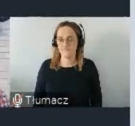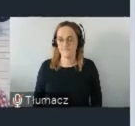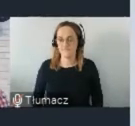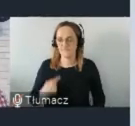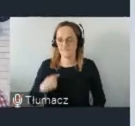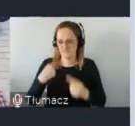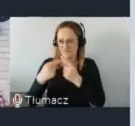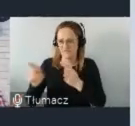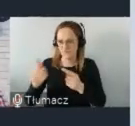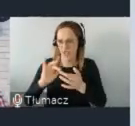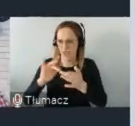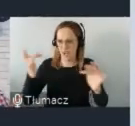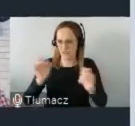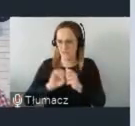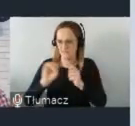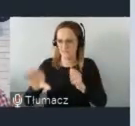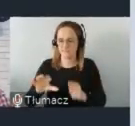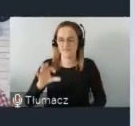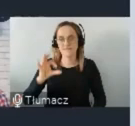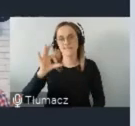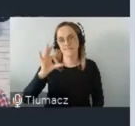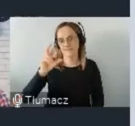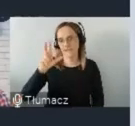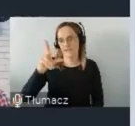Wysyłam Wam link do Sketch.ar.